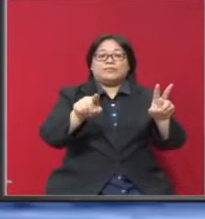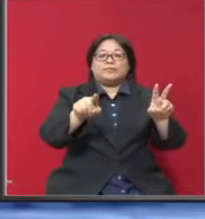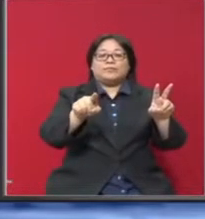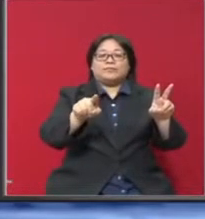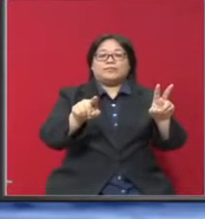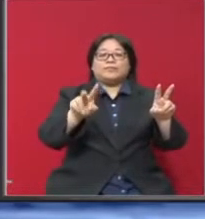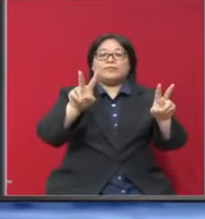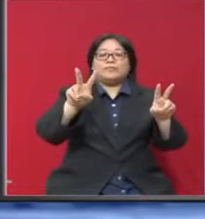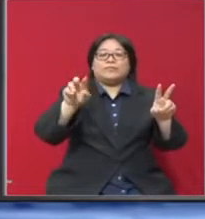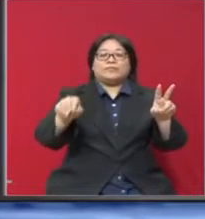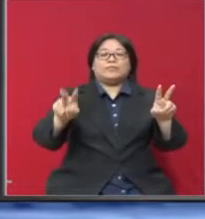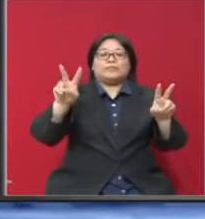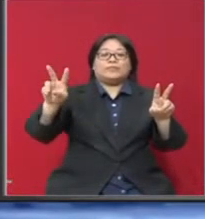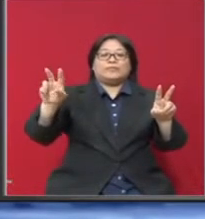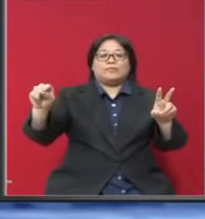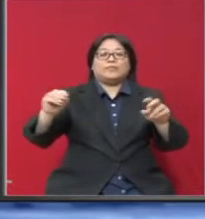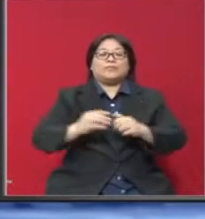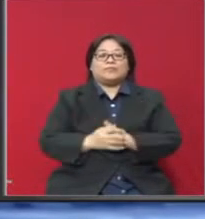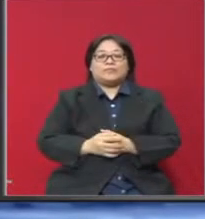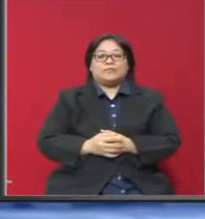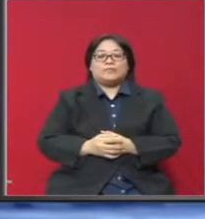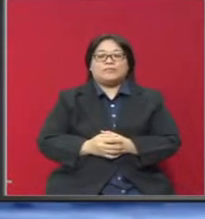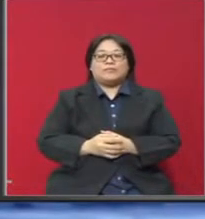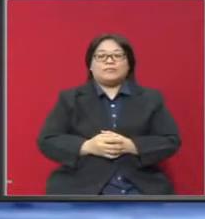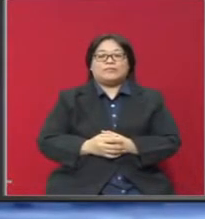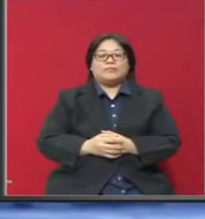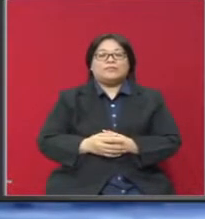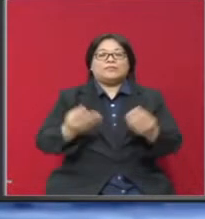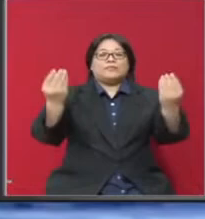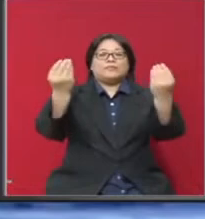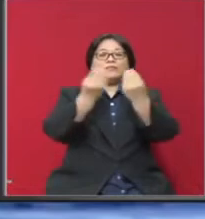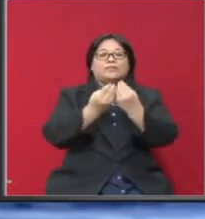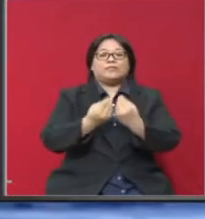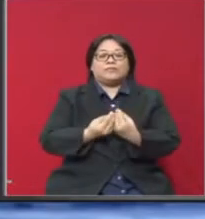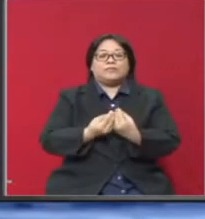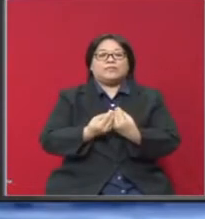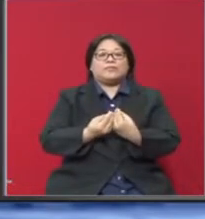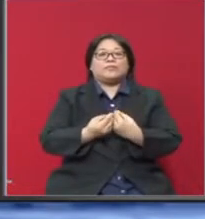September 2020 sebanyak